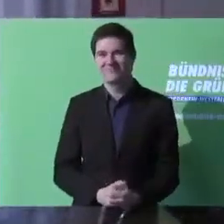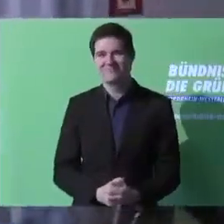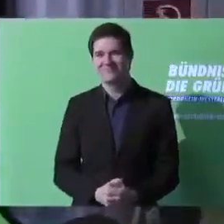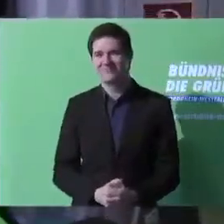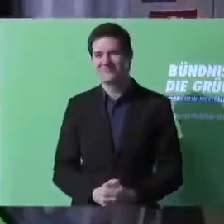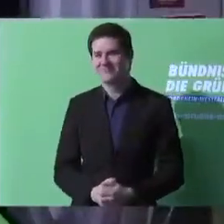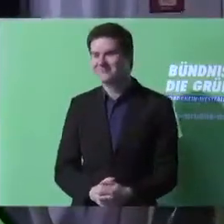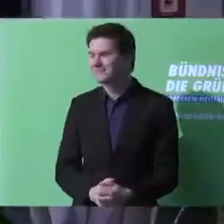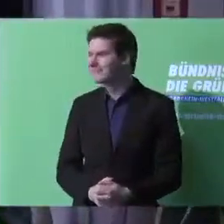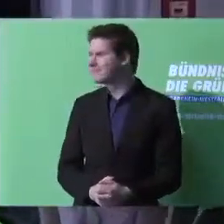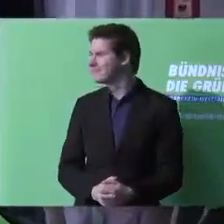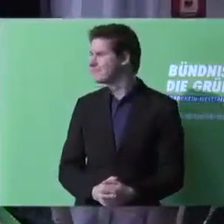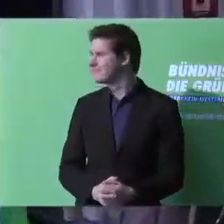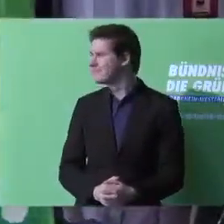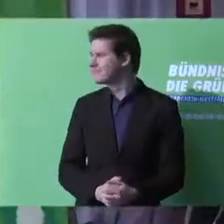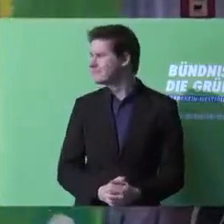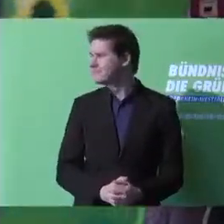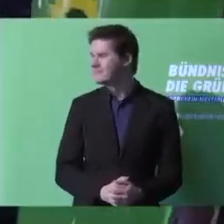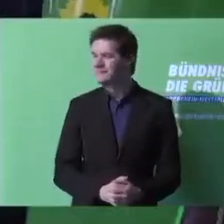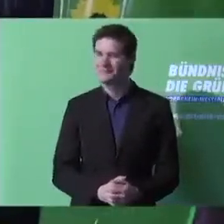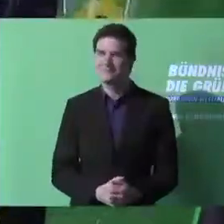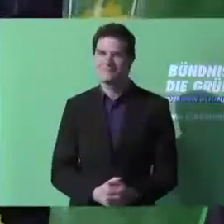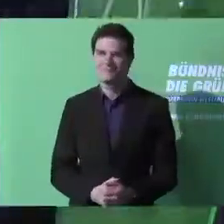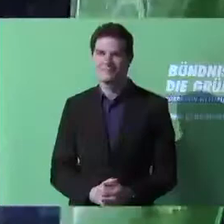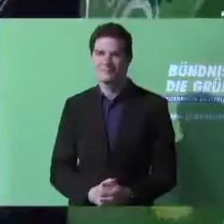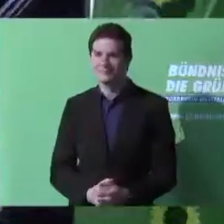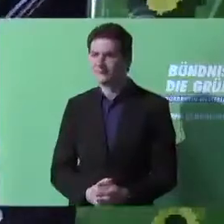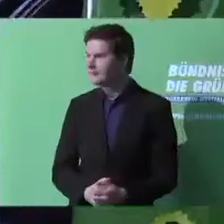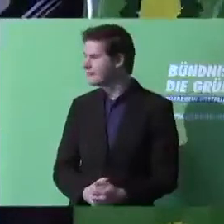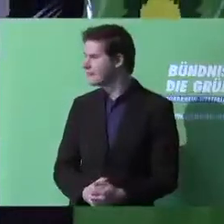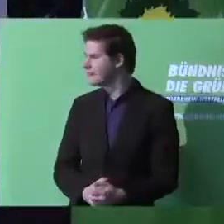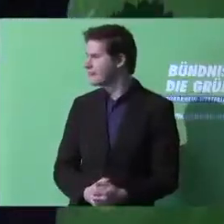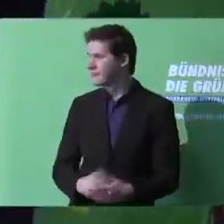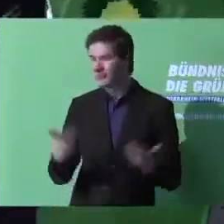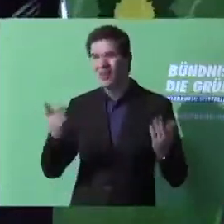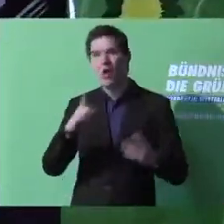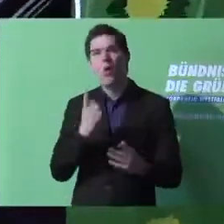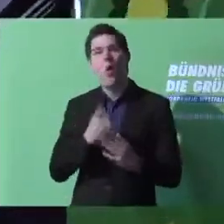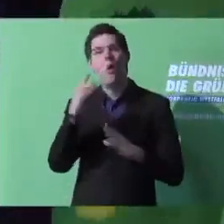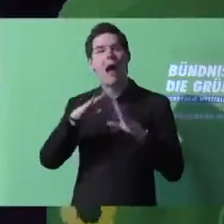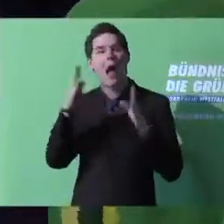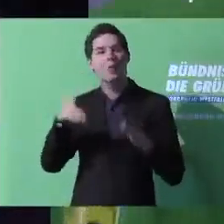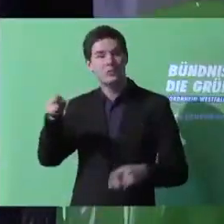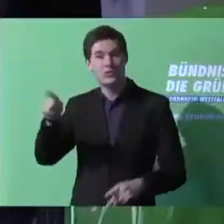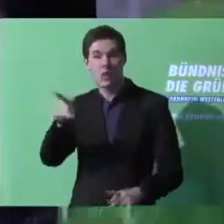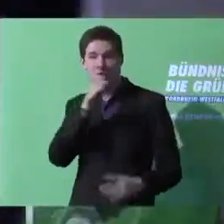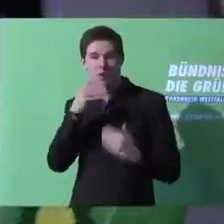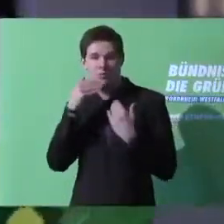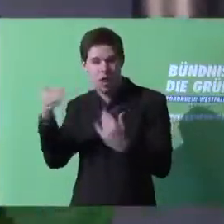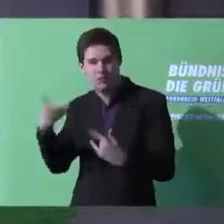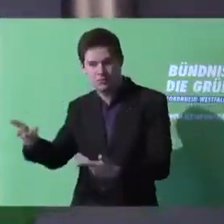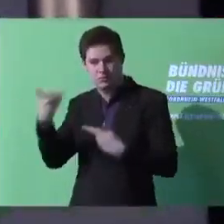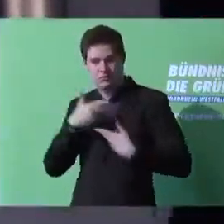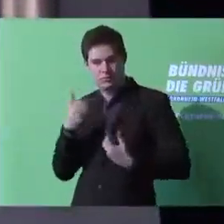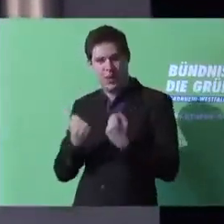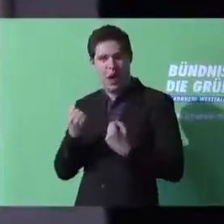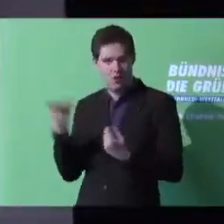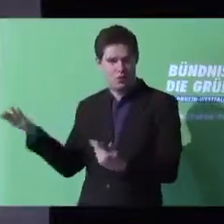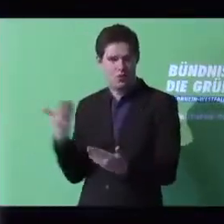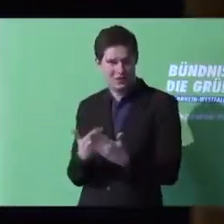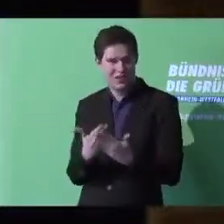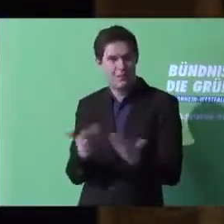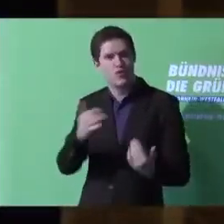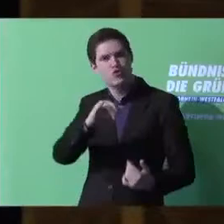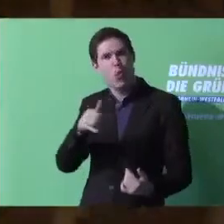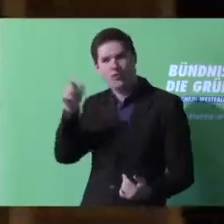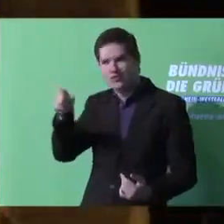Danke auch an den Kreisverband Oberhausen, der uns dieses wunderschöne Gefährt für heute zur Verfügung gestellt hat. Lieber Jürgen, wir freuen uns, dass du da